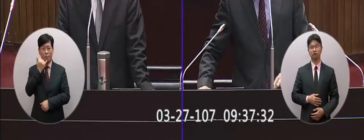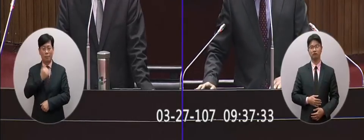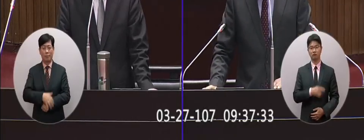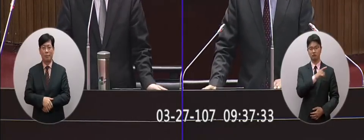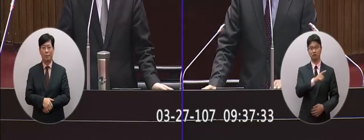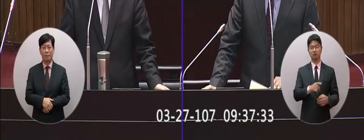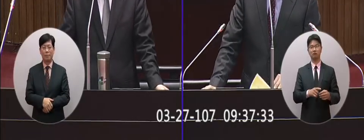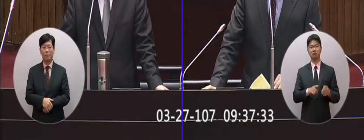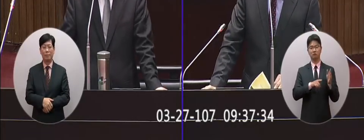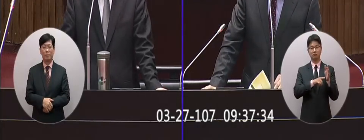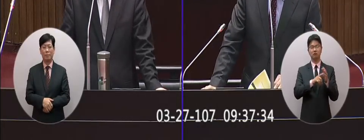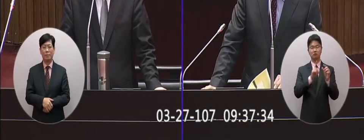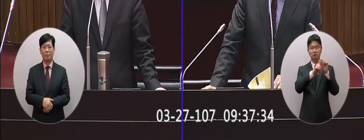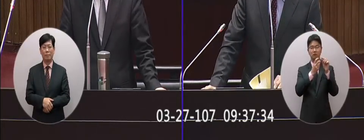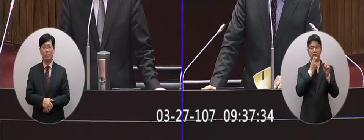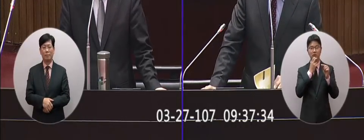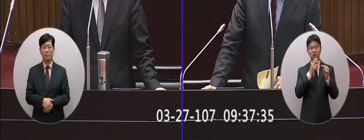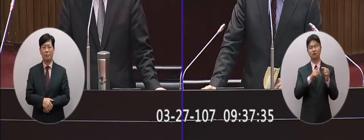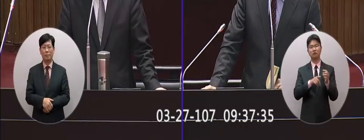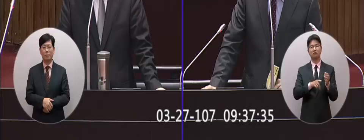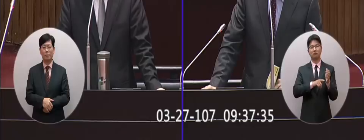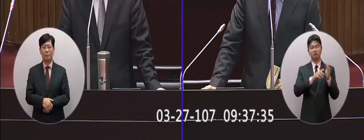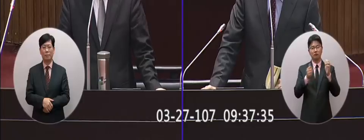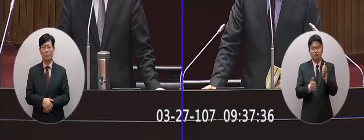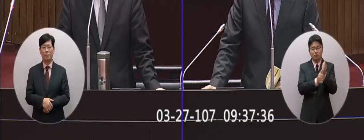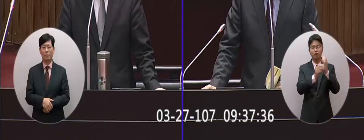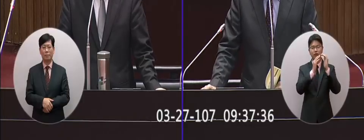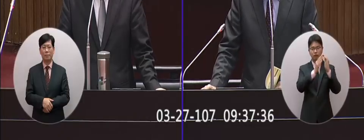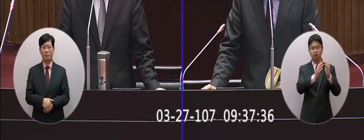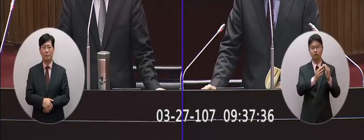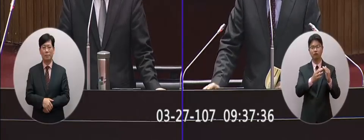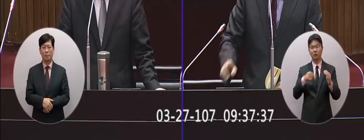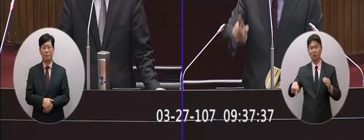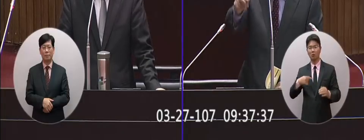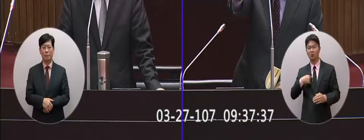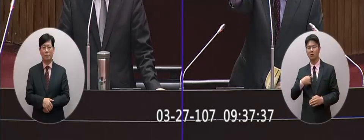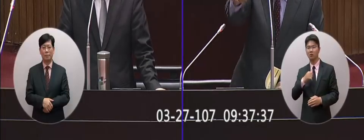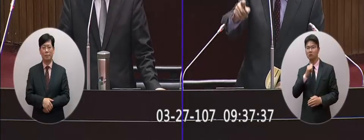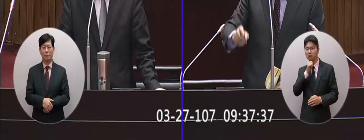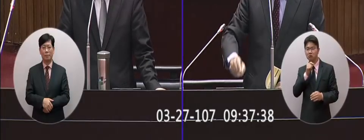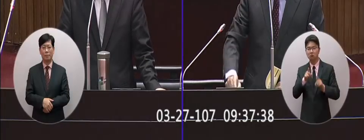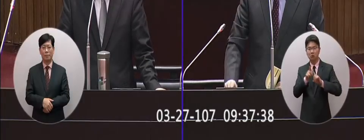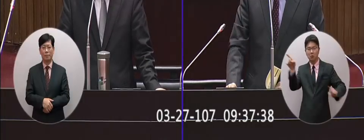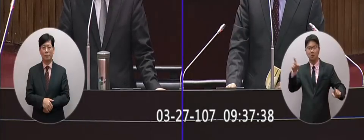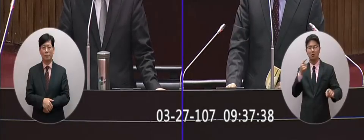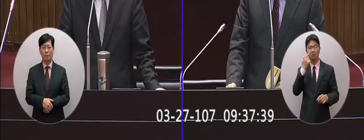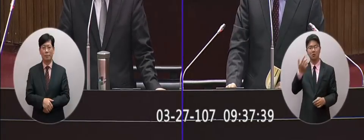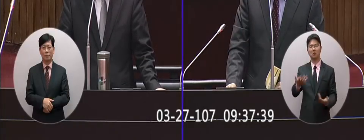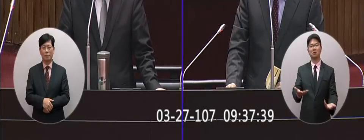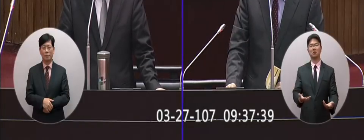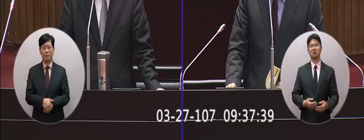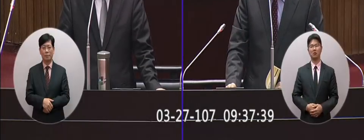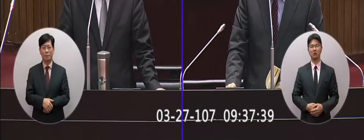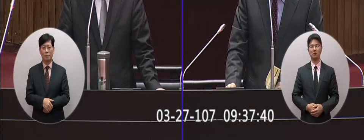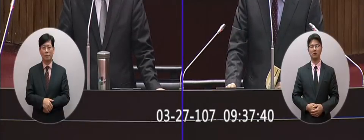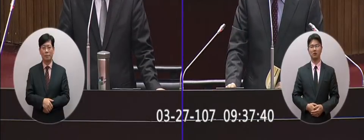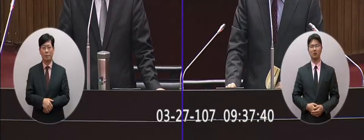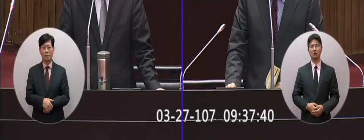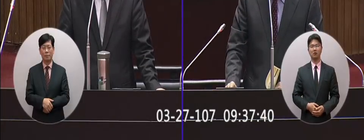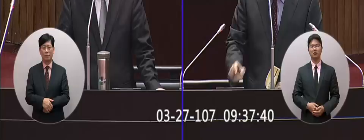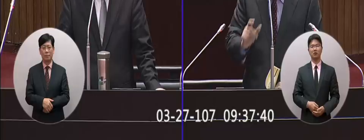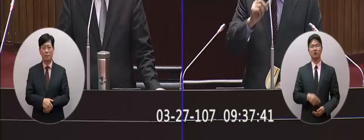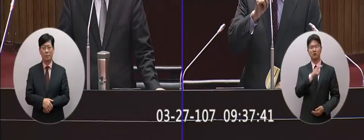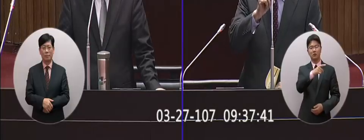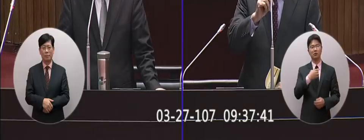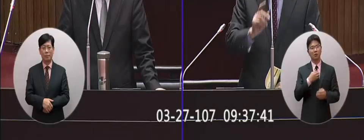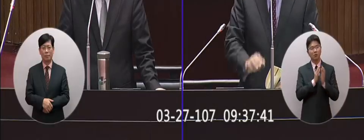市的直辖市拢有地方电，啊，恁的城乡差距还大滴啊。陈卓伟，你不要笑，我还特别拜托你，你都没有